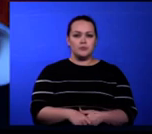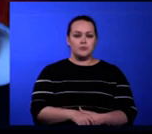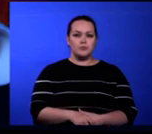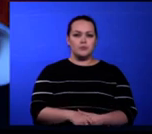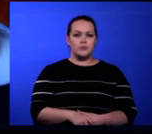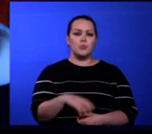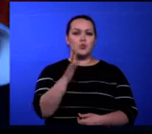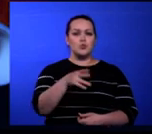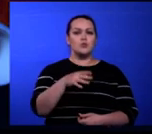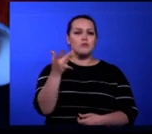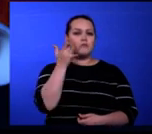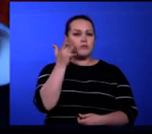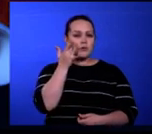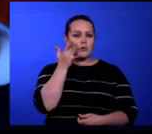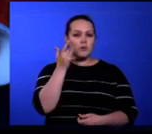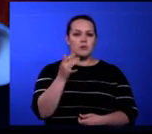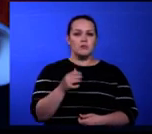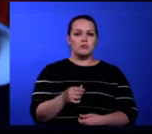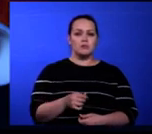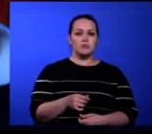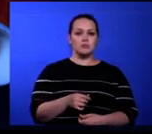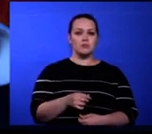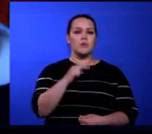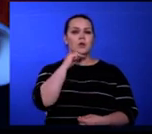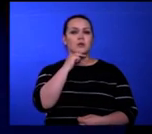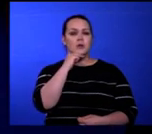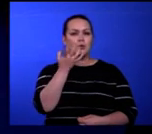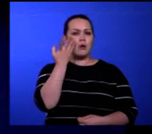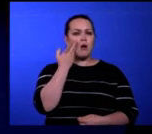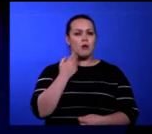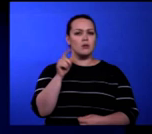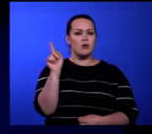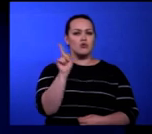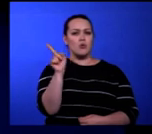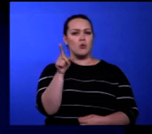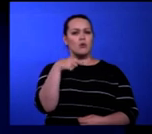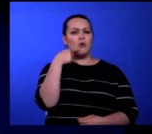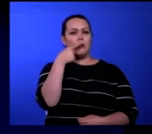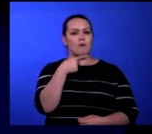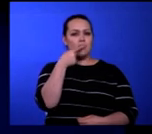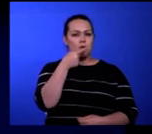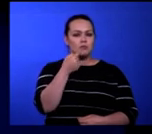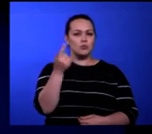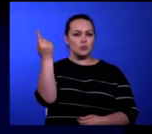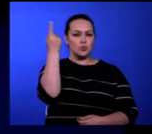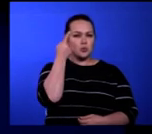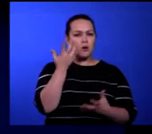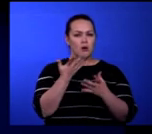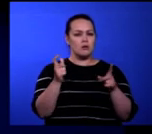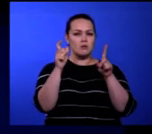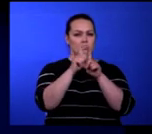Поэтому будьте всегда осторожны, когда вы что-то говорите. Думайте, какие слова вы